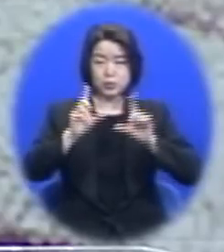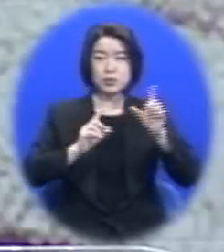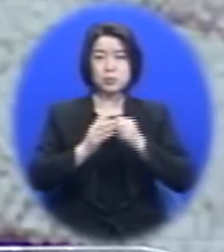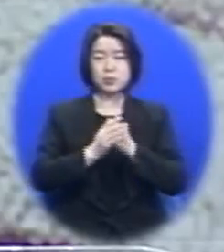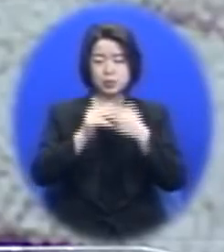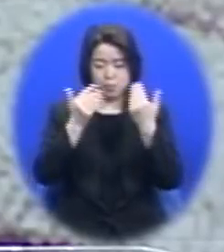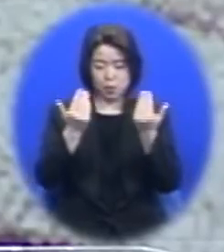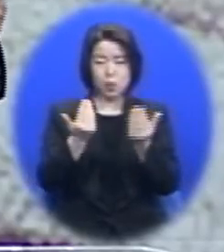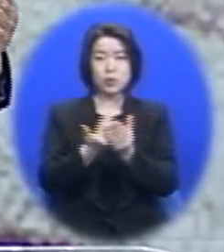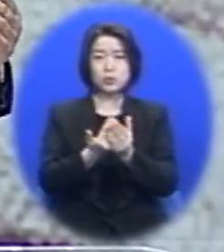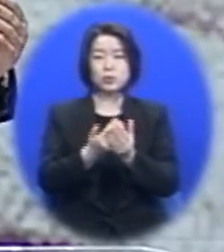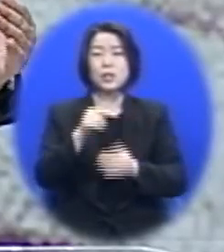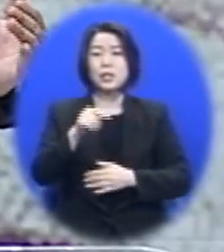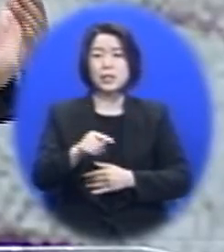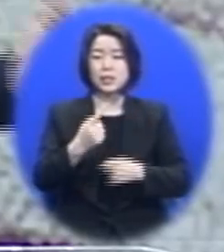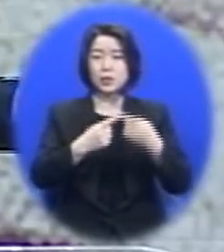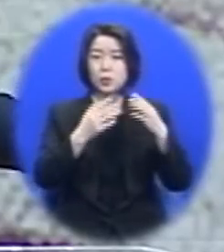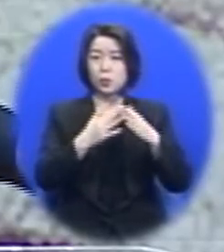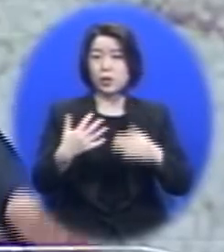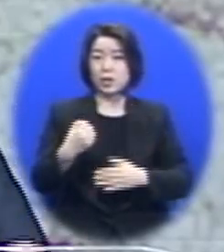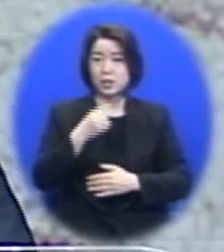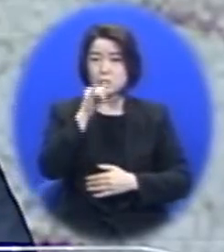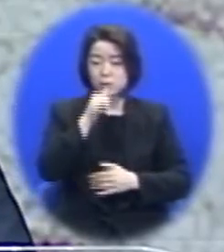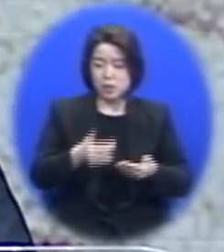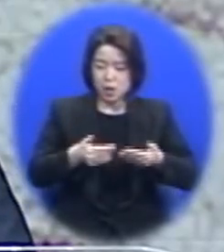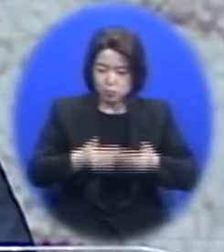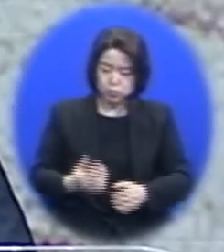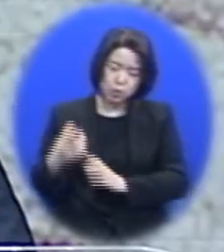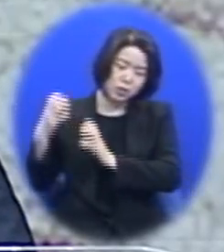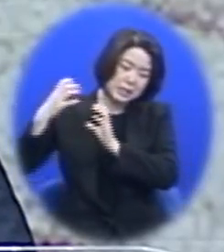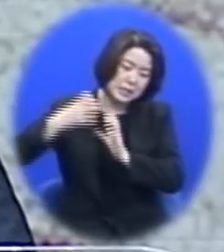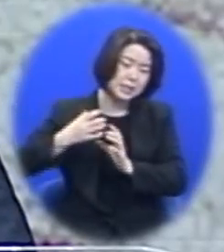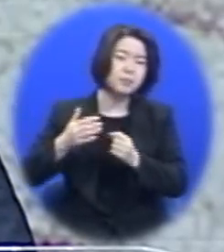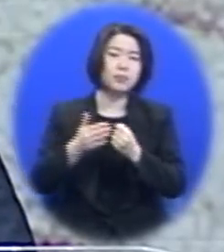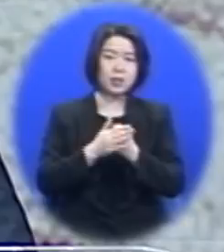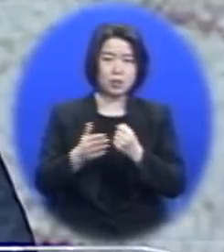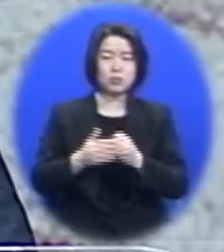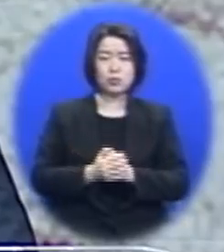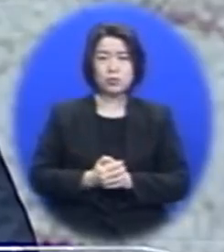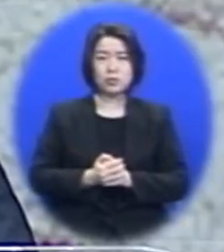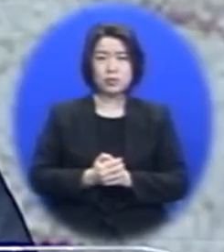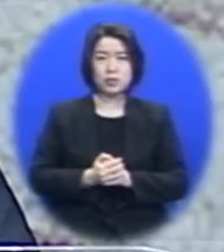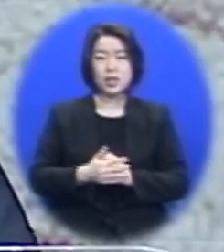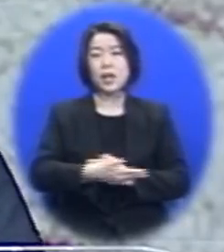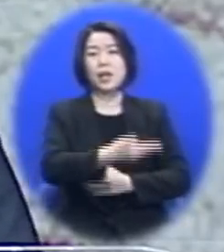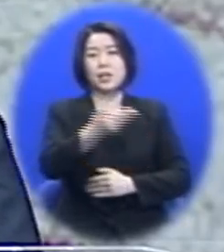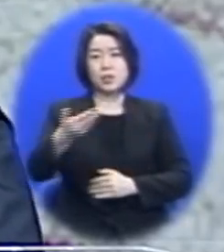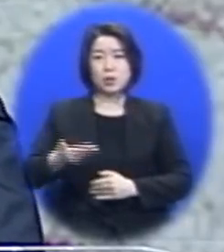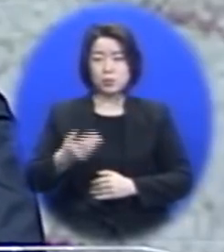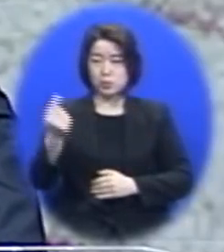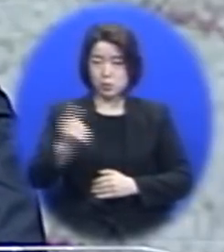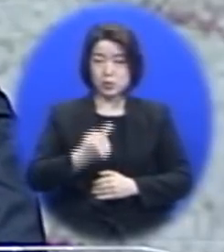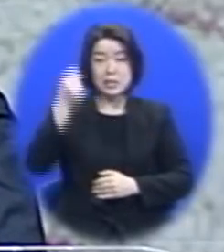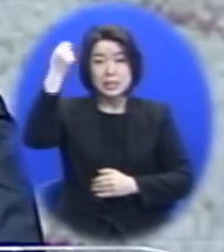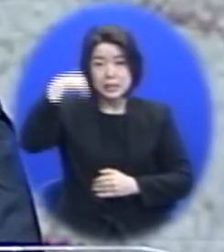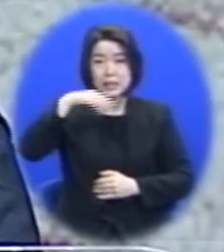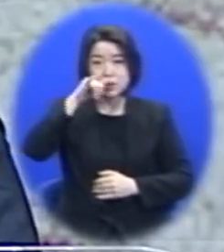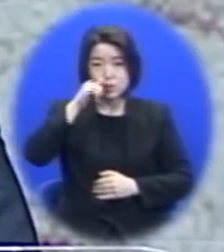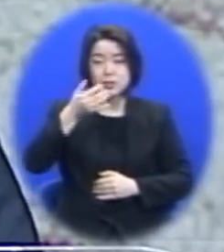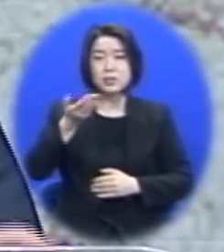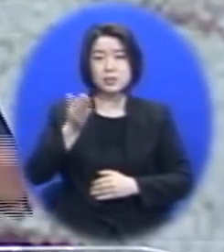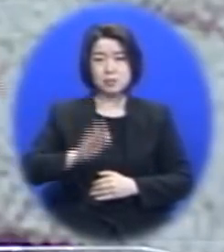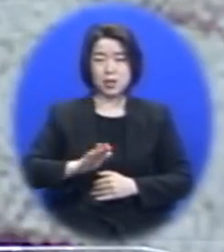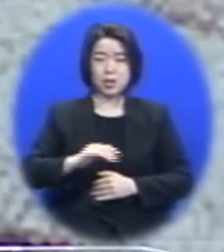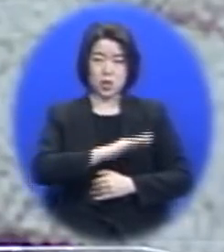이 교회가 가지고 있는 무거운 짐 때문이었습니다 여러분도 오셔서 느끼셨겠지만 저희